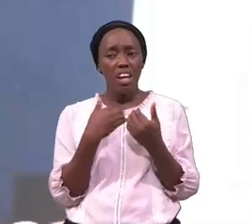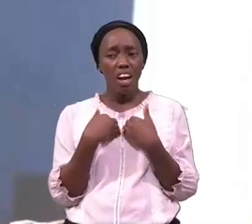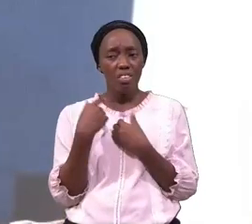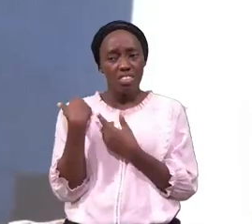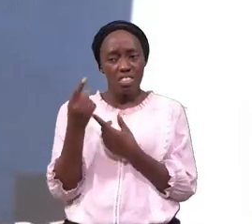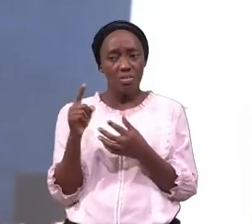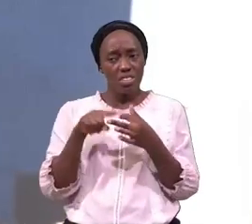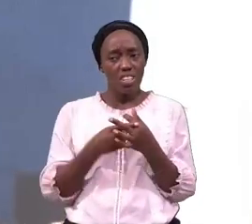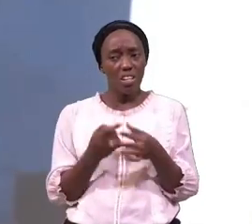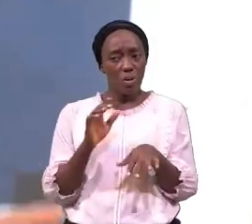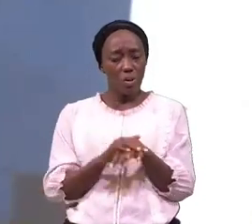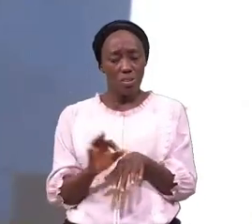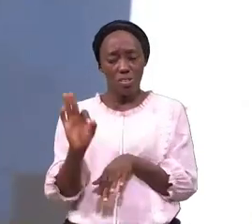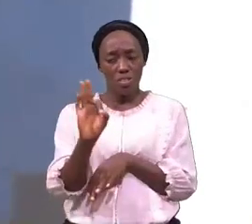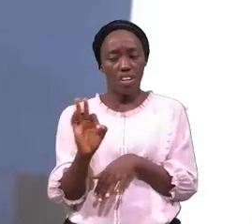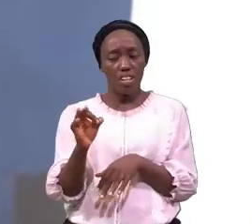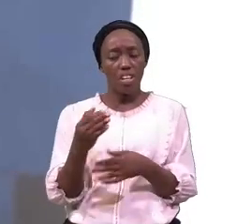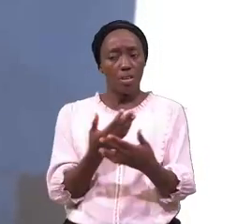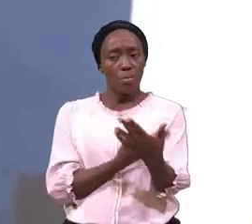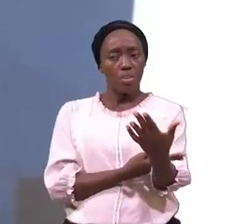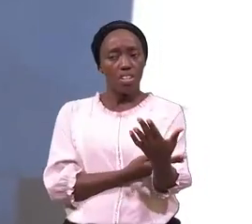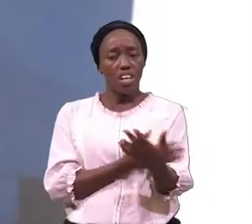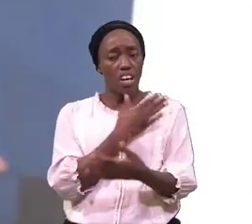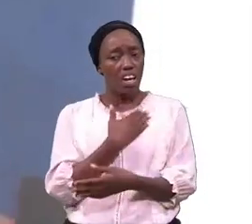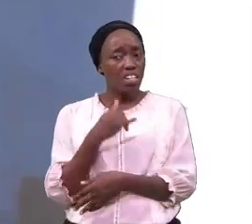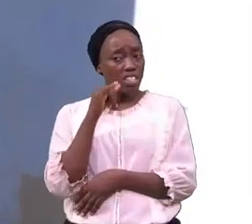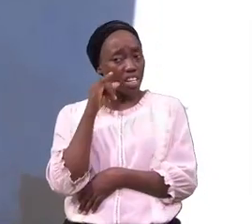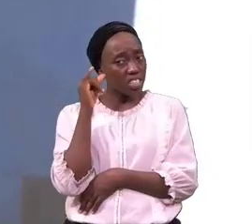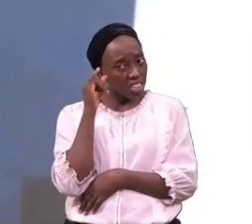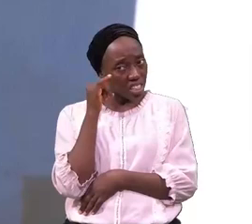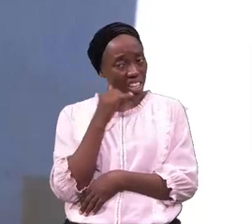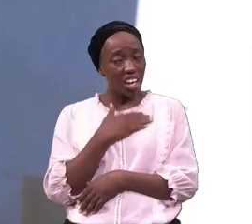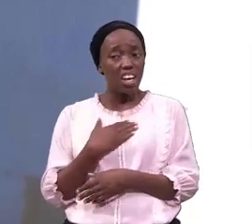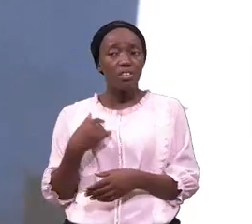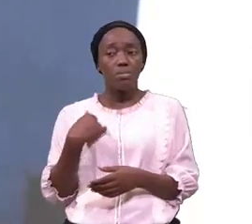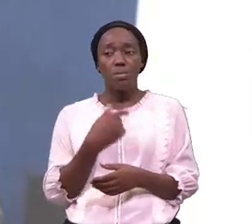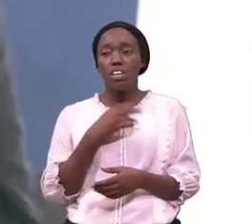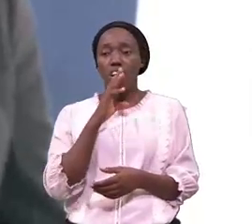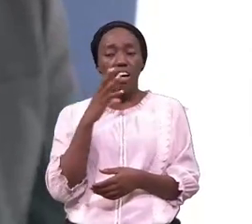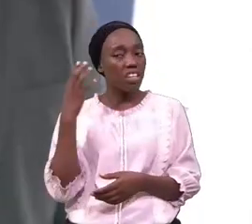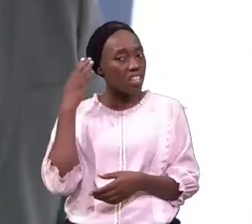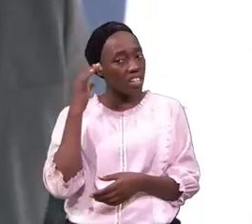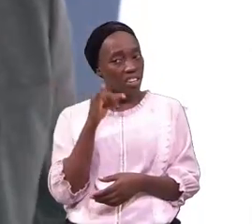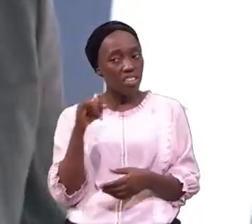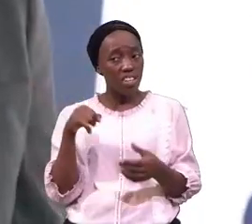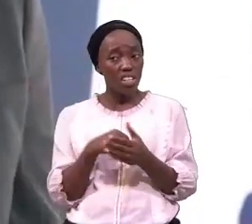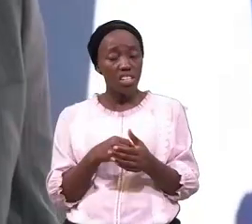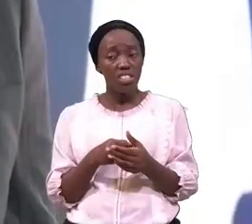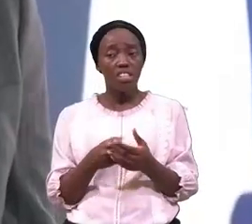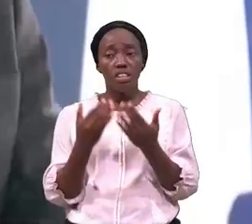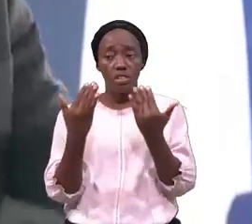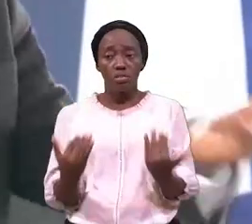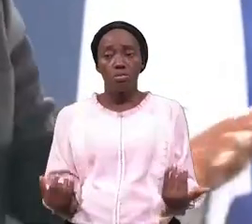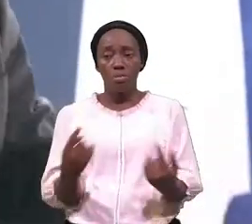Regardez ce que nous avons entendu depuis que nous avons commencé vendredi matin, hier, et comment nous écoutons aujourd'hui. C'est la grâce de